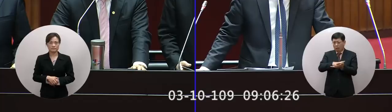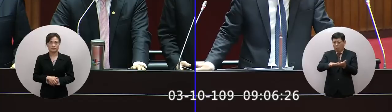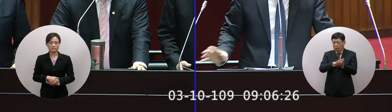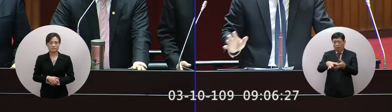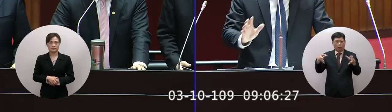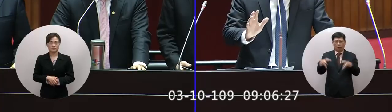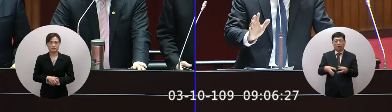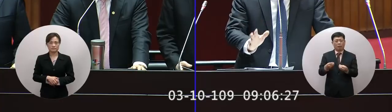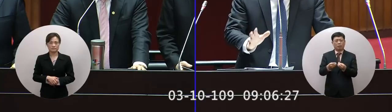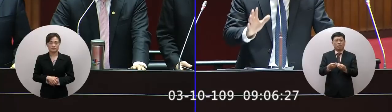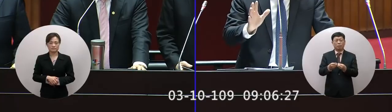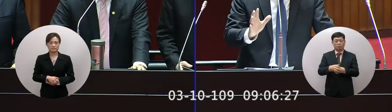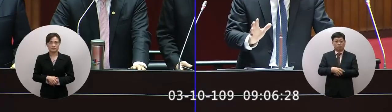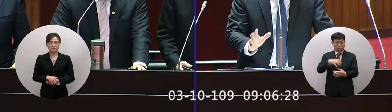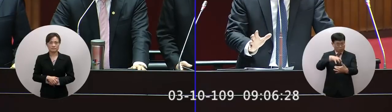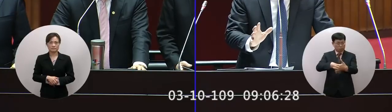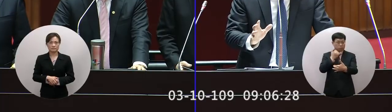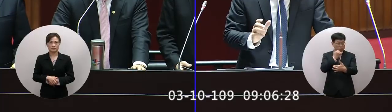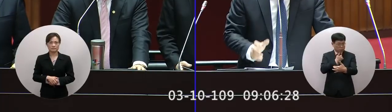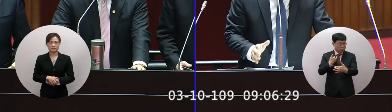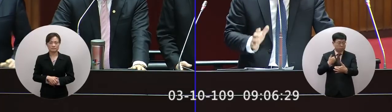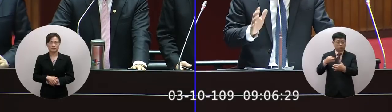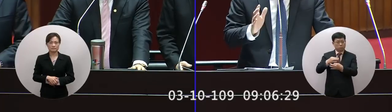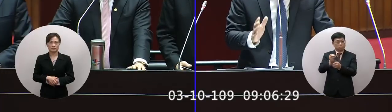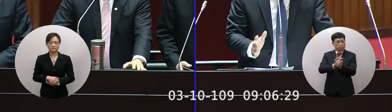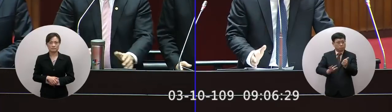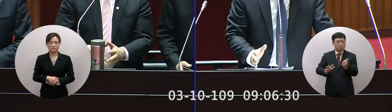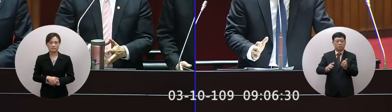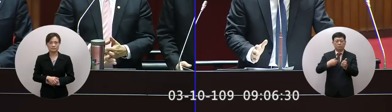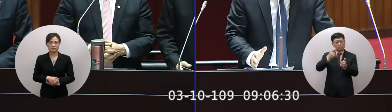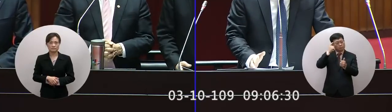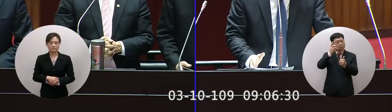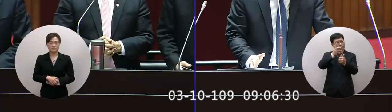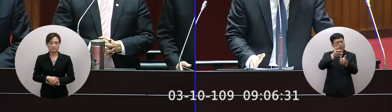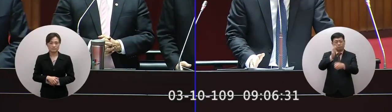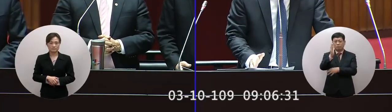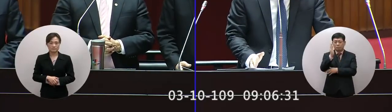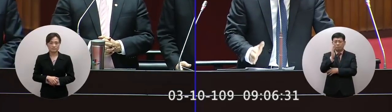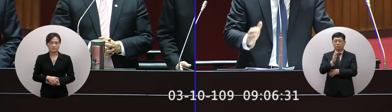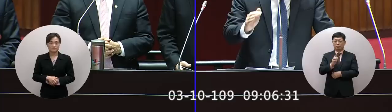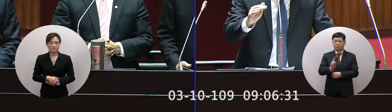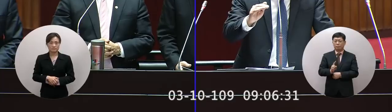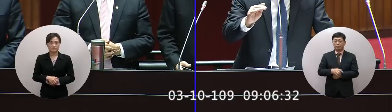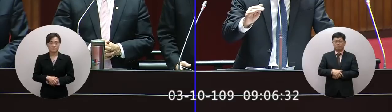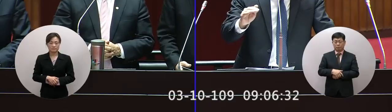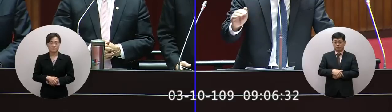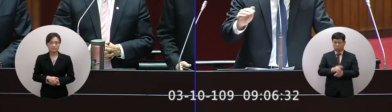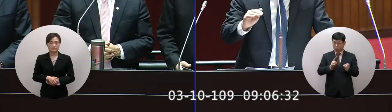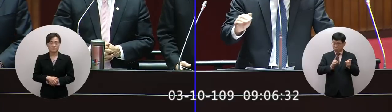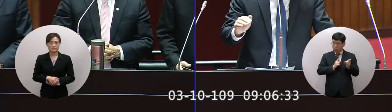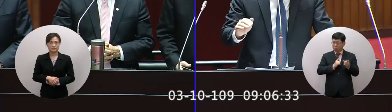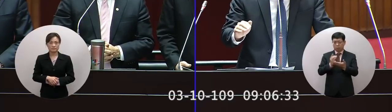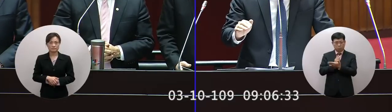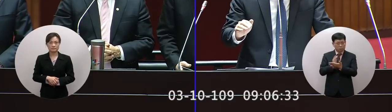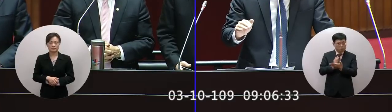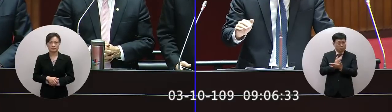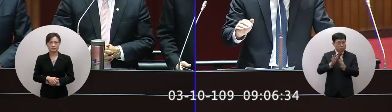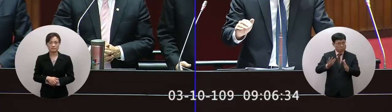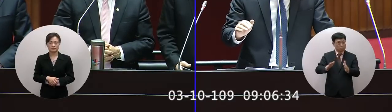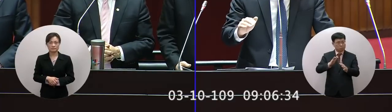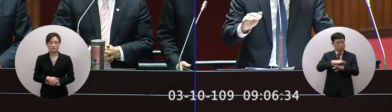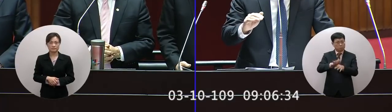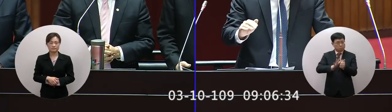面，所以这中间可能带来的经济冲击，我想请教政府的是，你们的评估到什